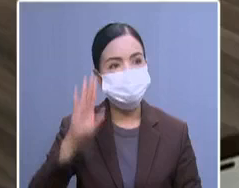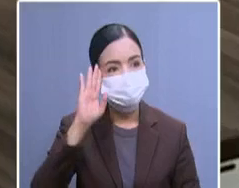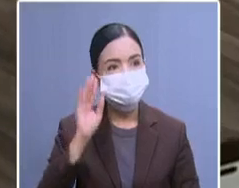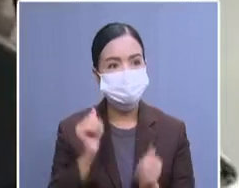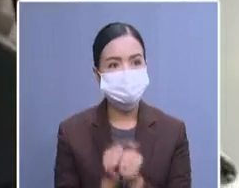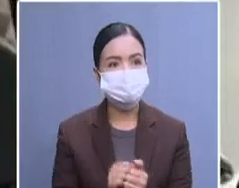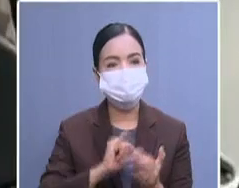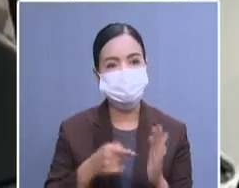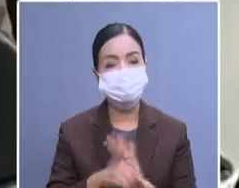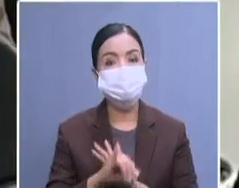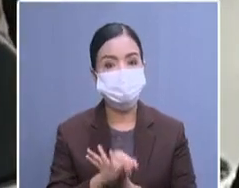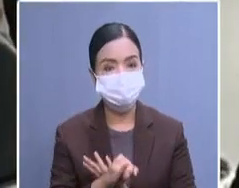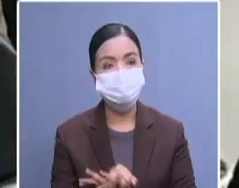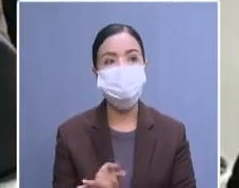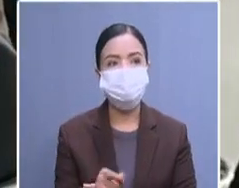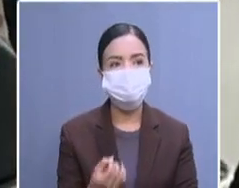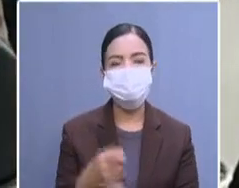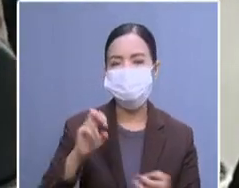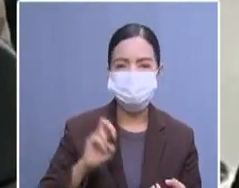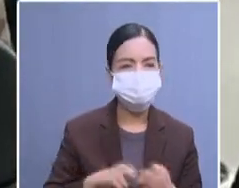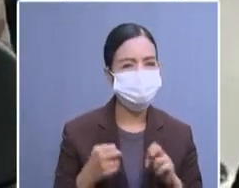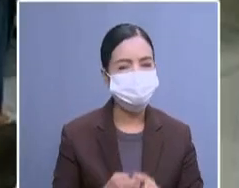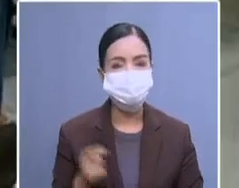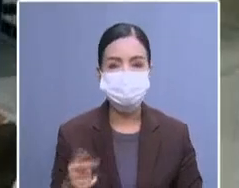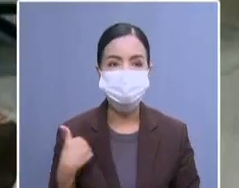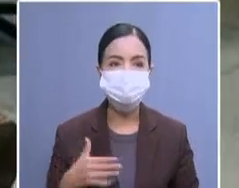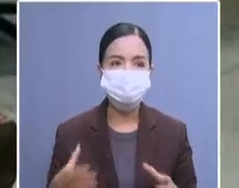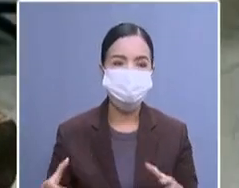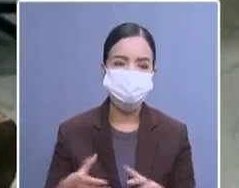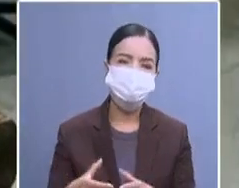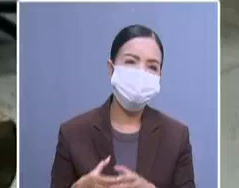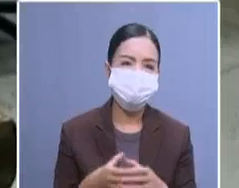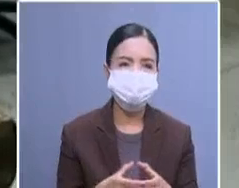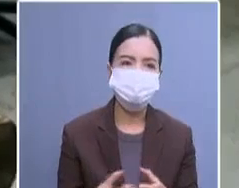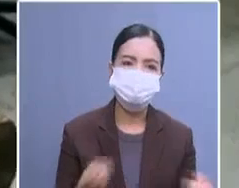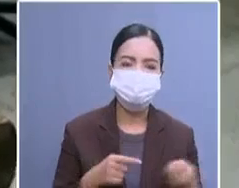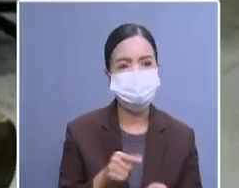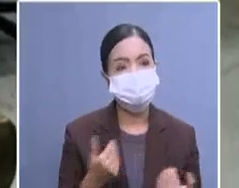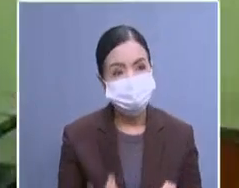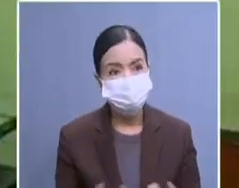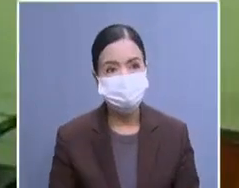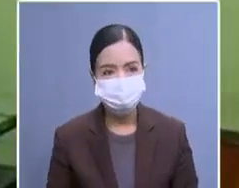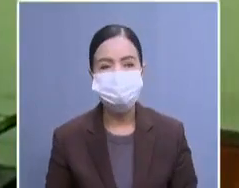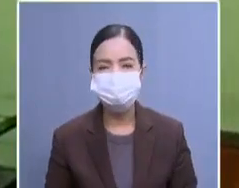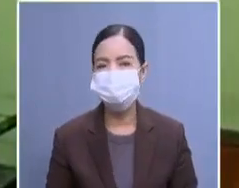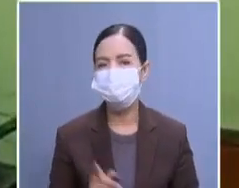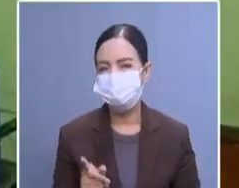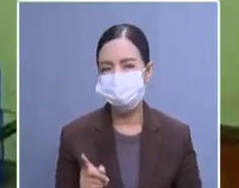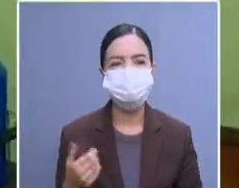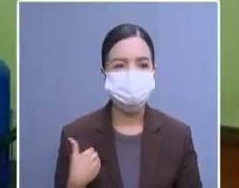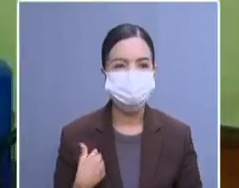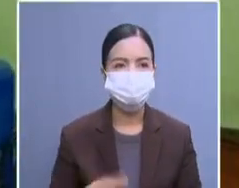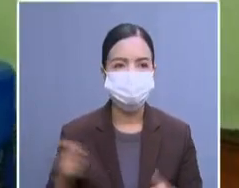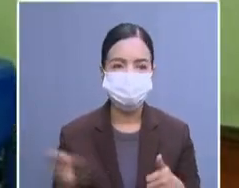ธรจังหวัดจันทบุรีบอกว่าจากปัญหาที่เกิดขึ้นเนี่ยที่มีคนมาร้องเรียนตอนนี้เนี่ยก็ได้มีการดำเนินคดีไปนะคะในโ